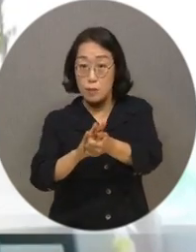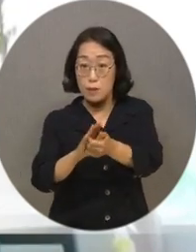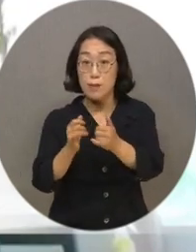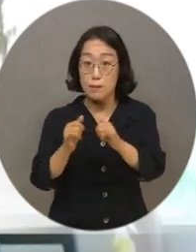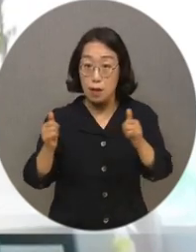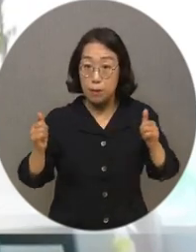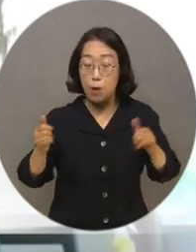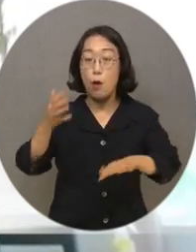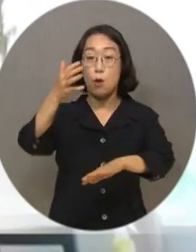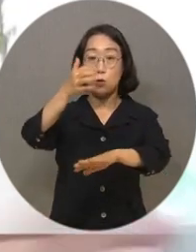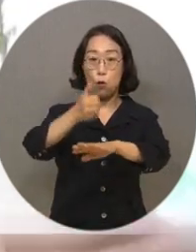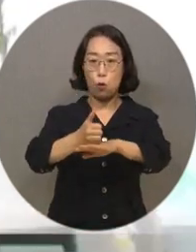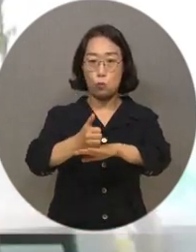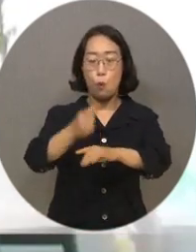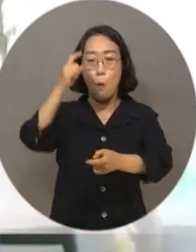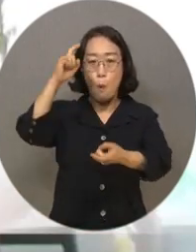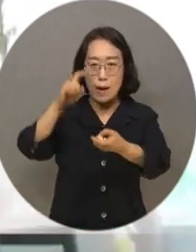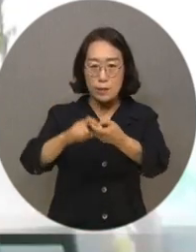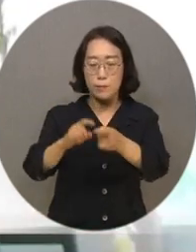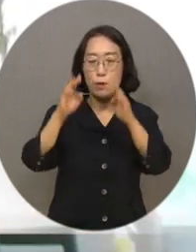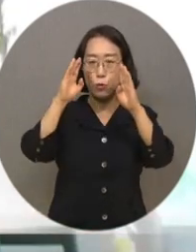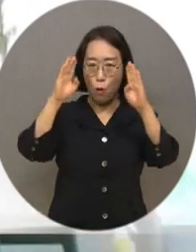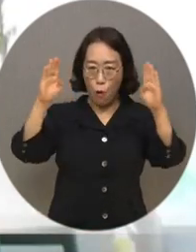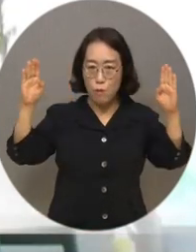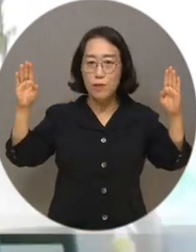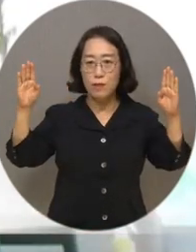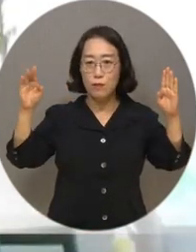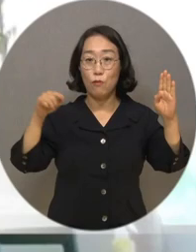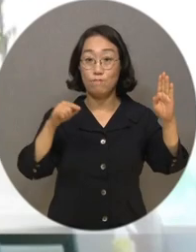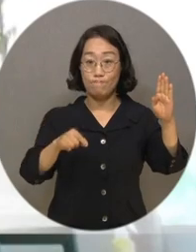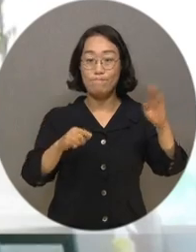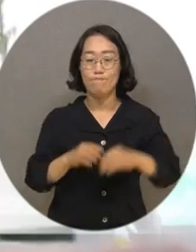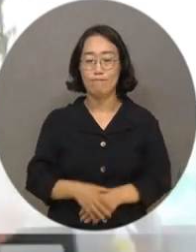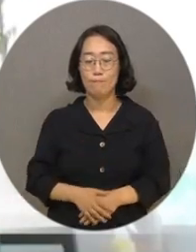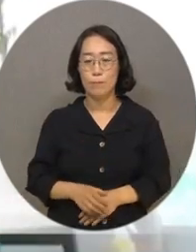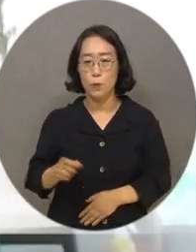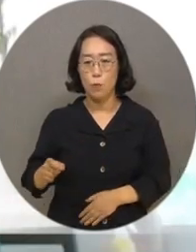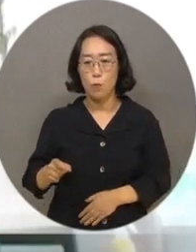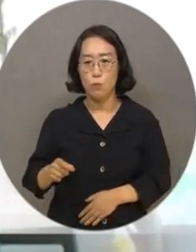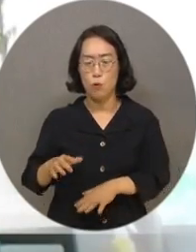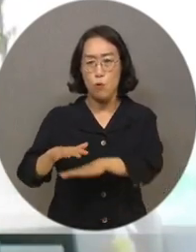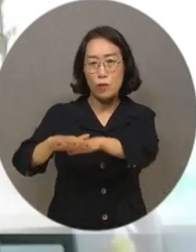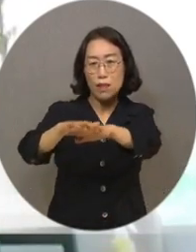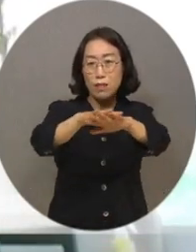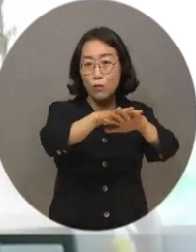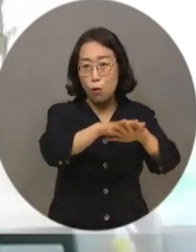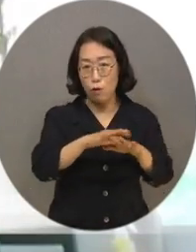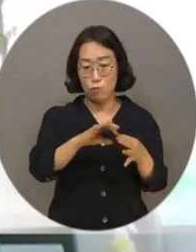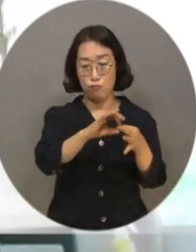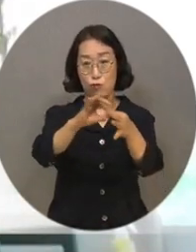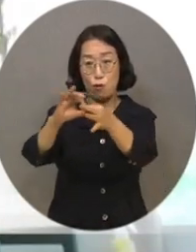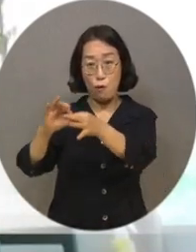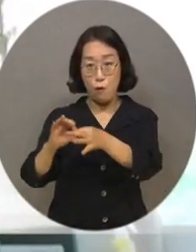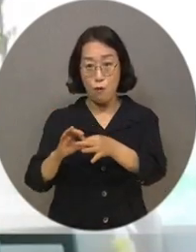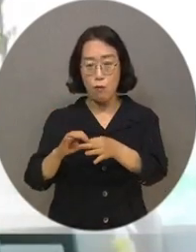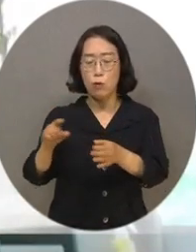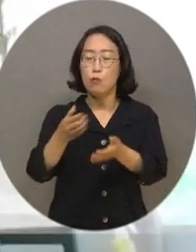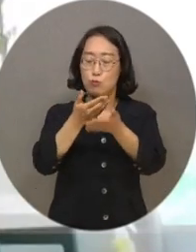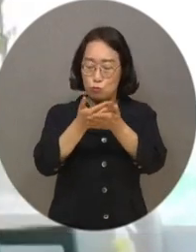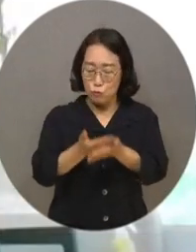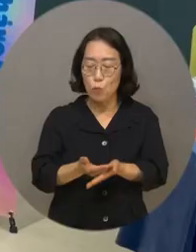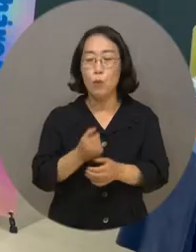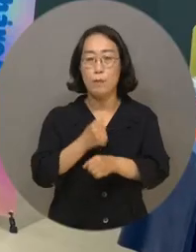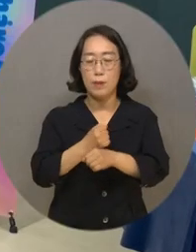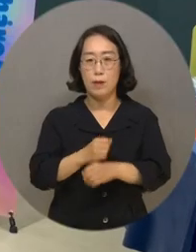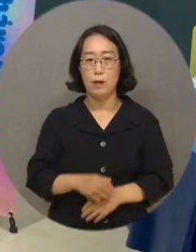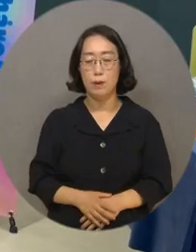분들도 결국에는 관심사를 넓히는 것 그리고 그 네트워크를 넓혀가는 것들이 사실 제일 중요하다고 생각을